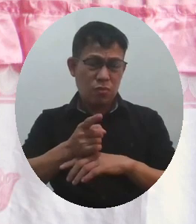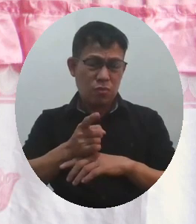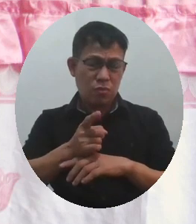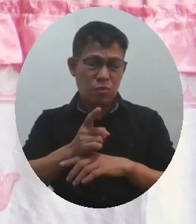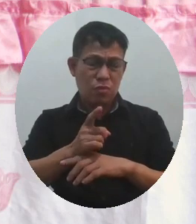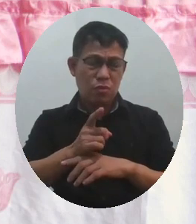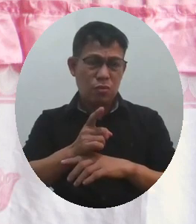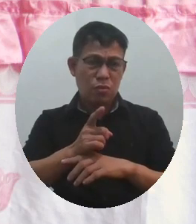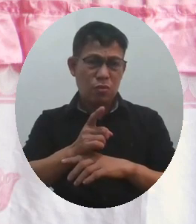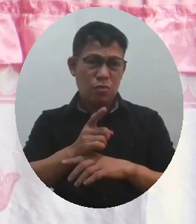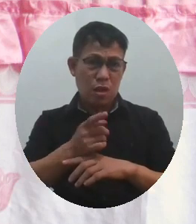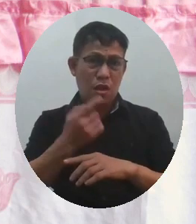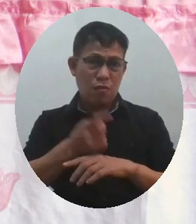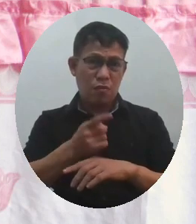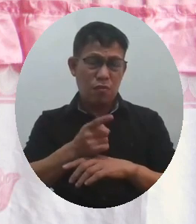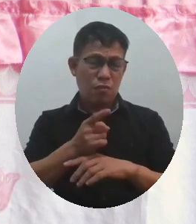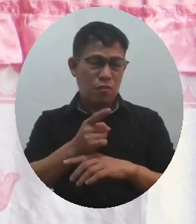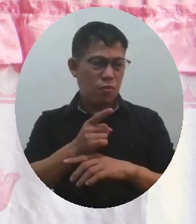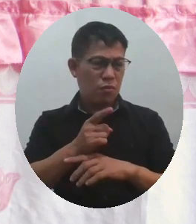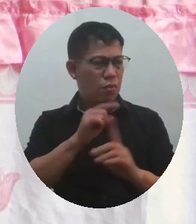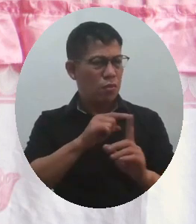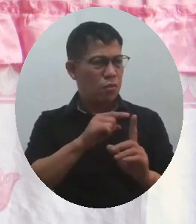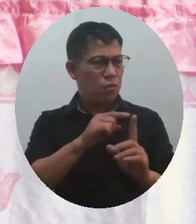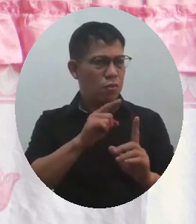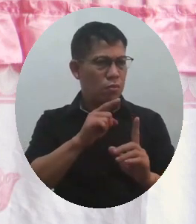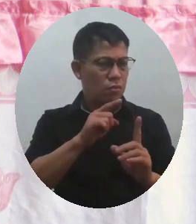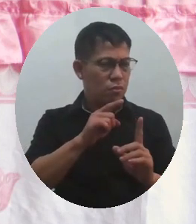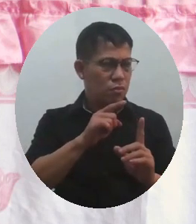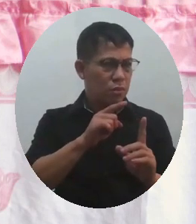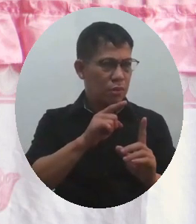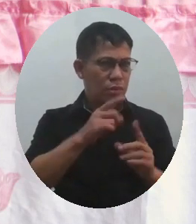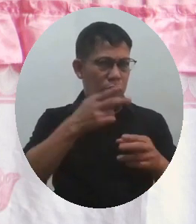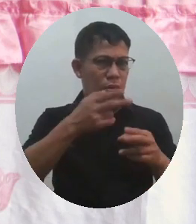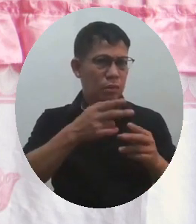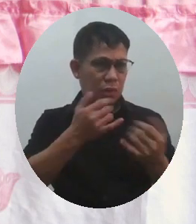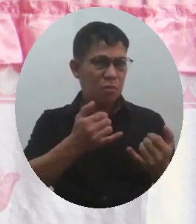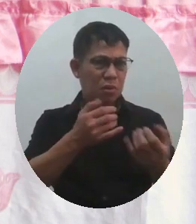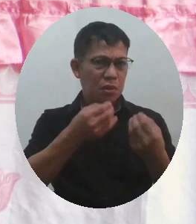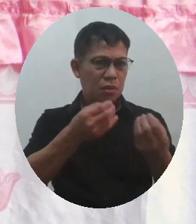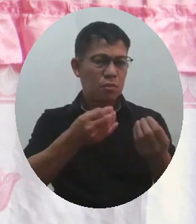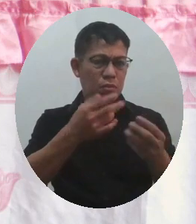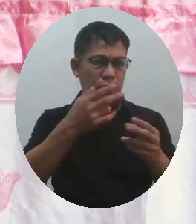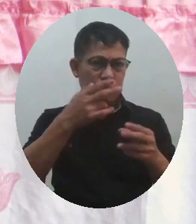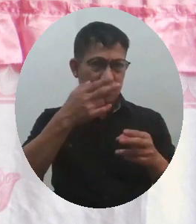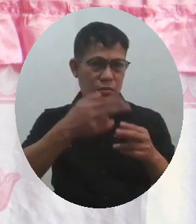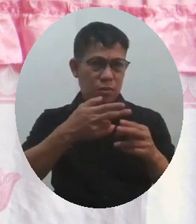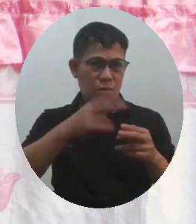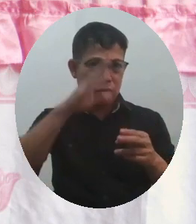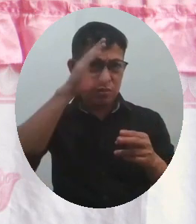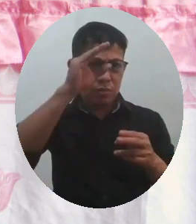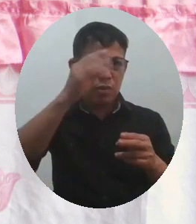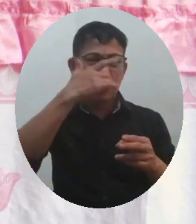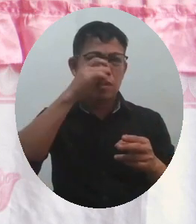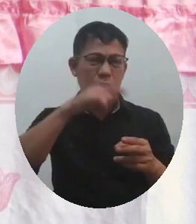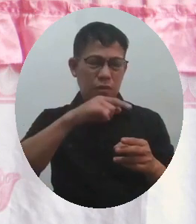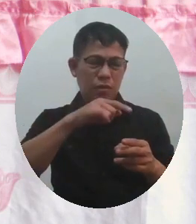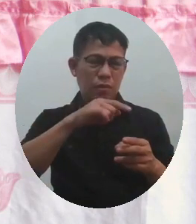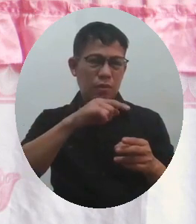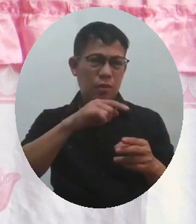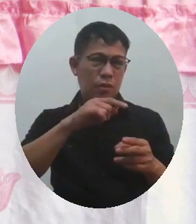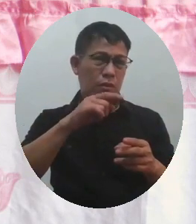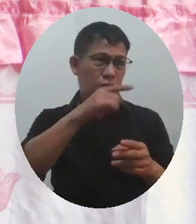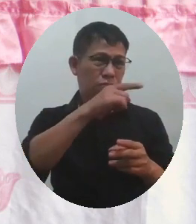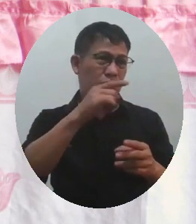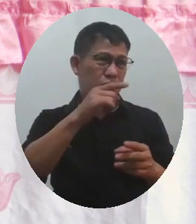noong una po. Kasi akala po nung ano lalaki po siya. Pero babae po siya sa medical po talaga na